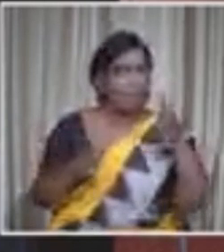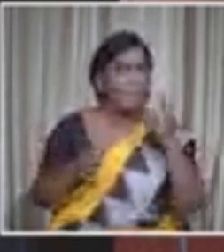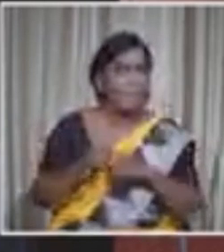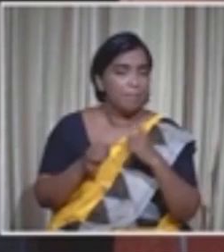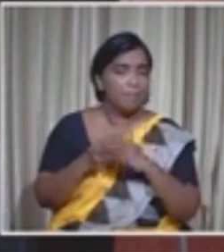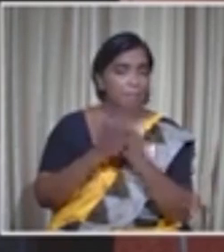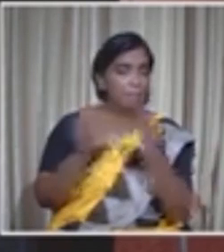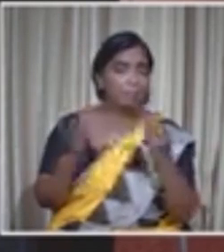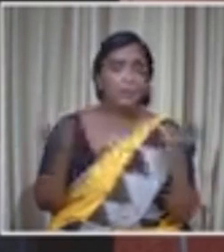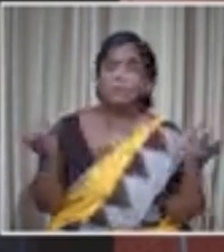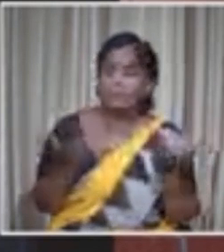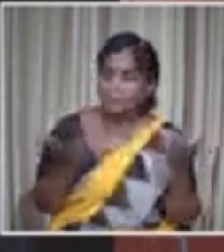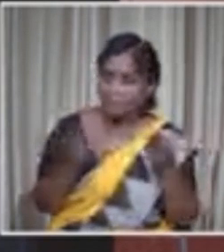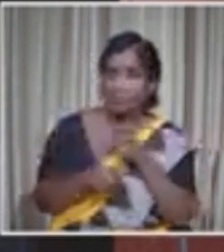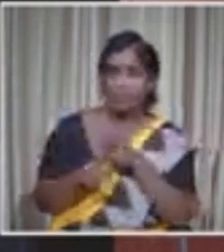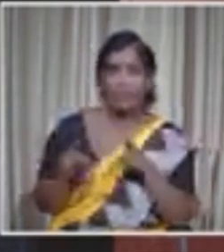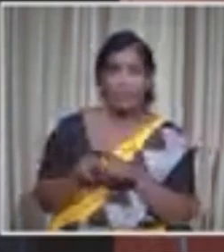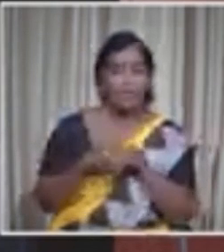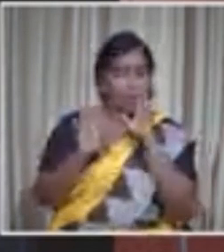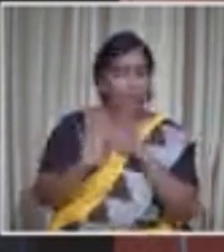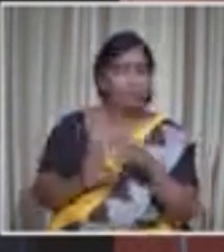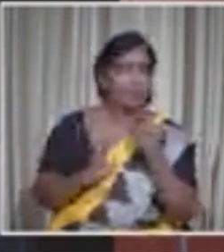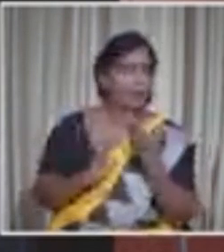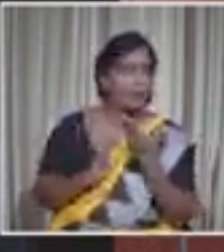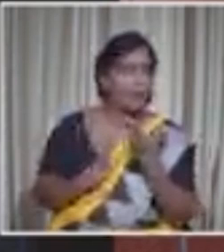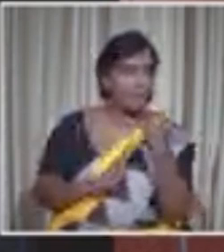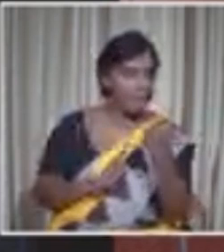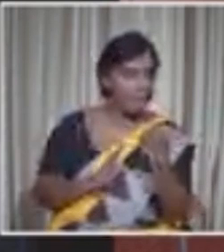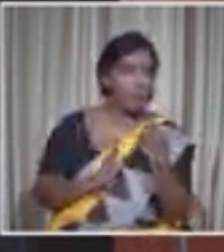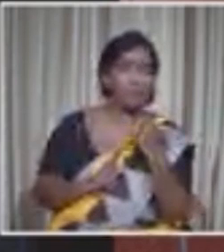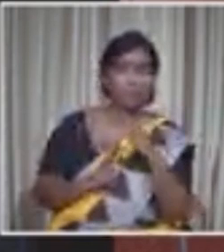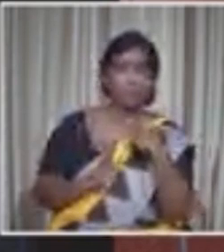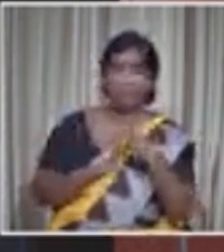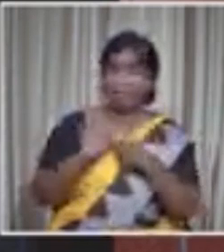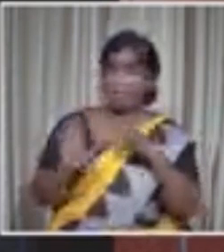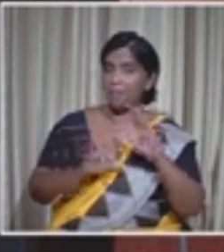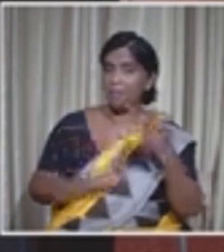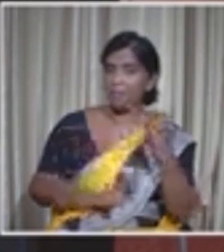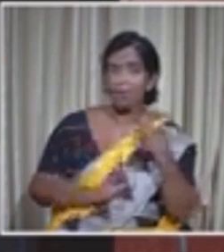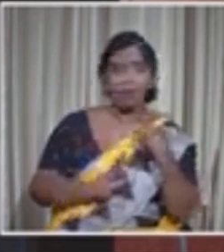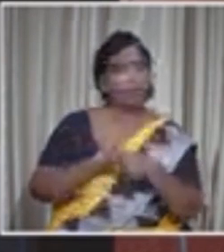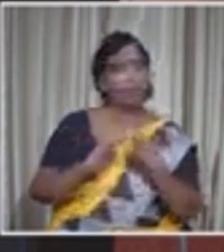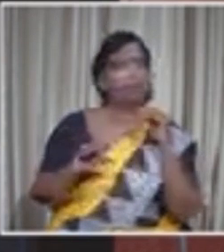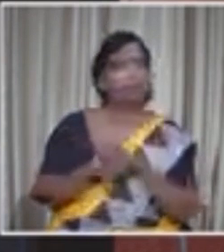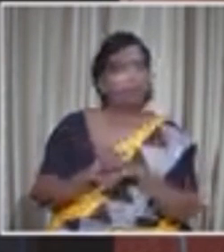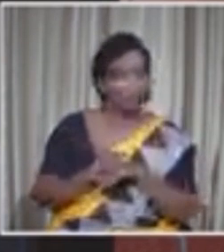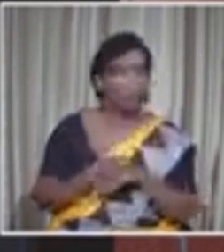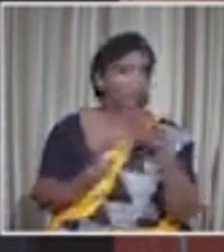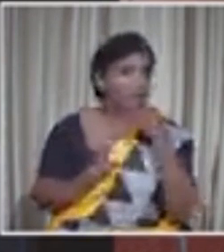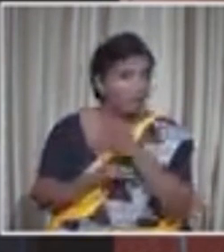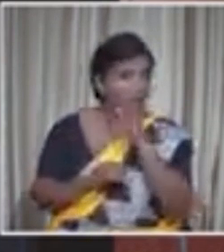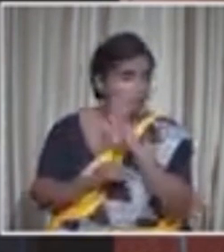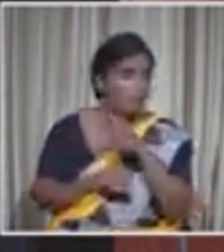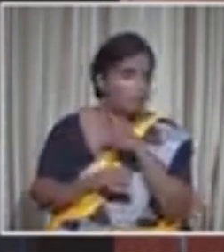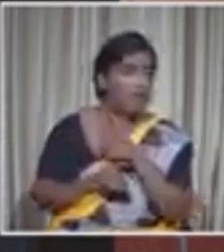ஒற்றை ஆட்சி இருக்கின்ற இந்த நாட்டுக்குள்ளேயே தீர்வு என்று நீங்கள் பிடித்த மதவாதமும் இனவாதமும் இன்று எப்படி சூழ்ந்திருக்கிறது, எவ்வாறு